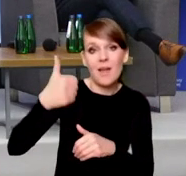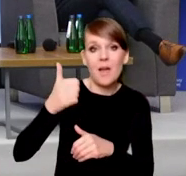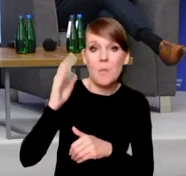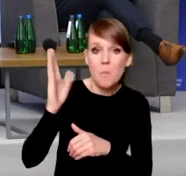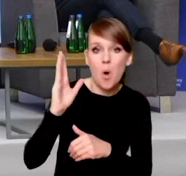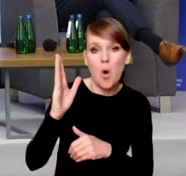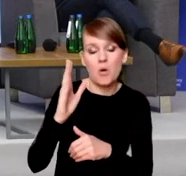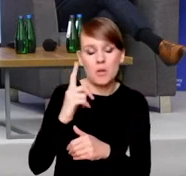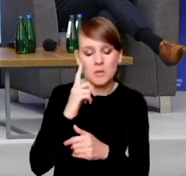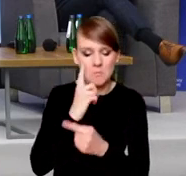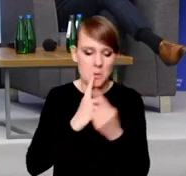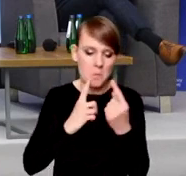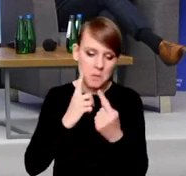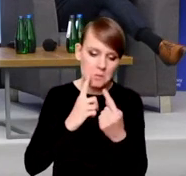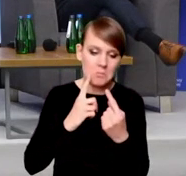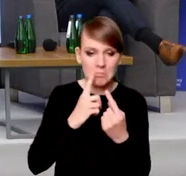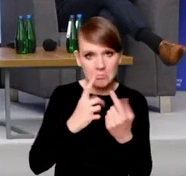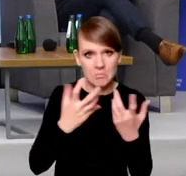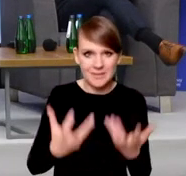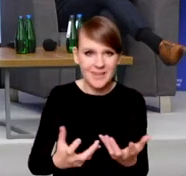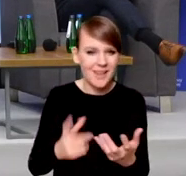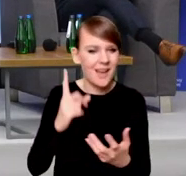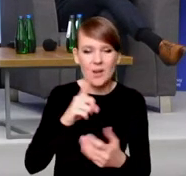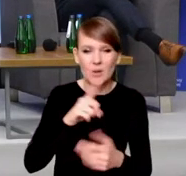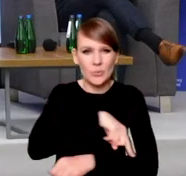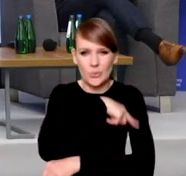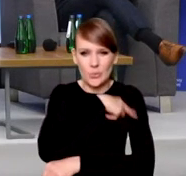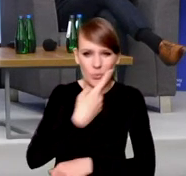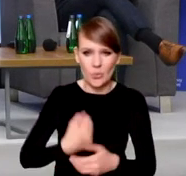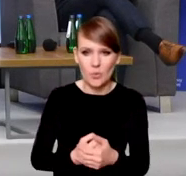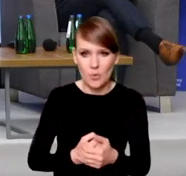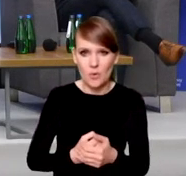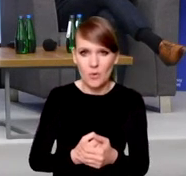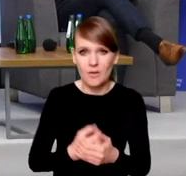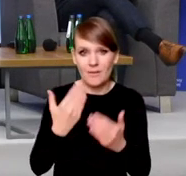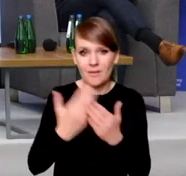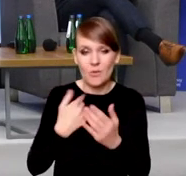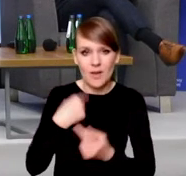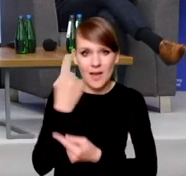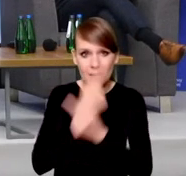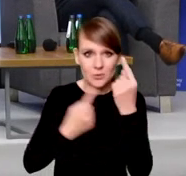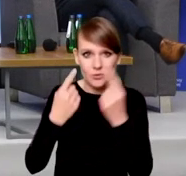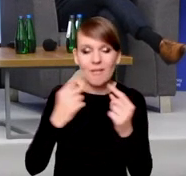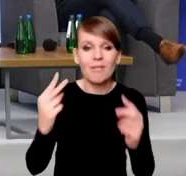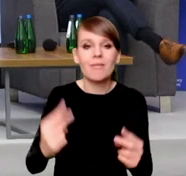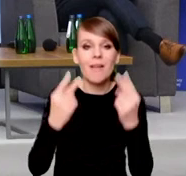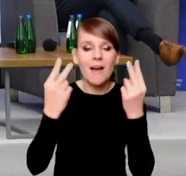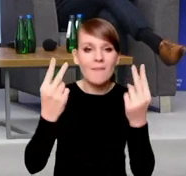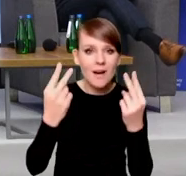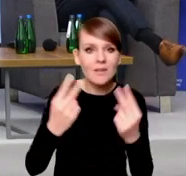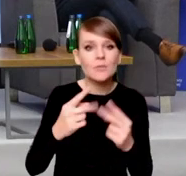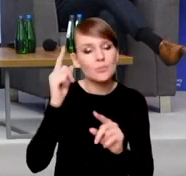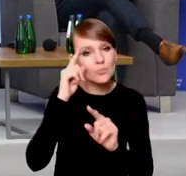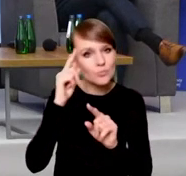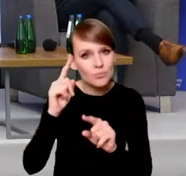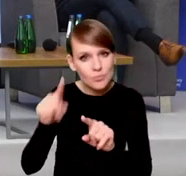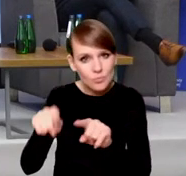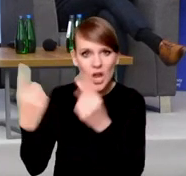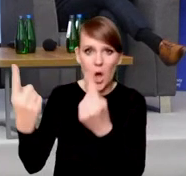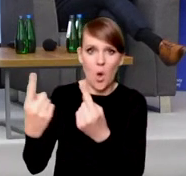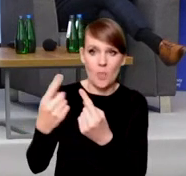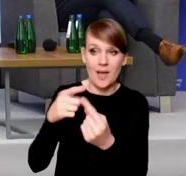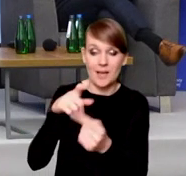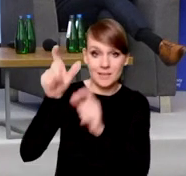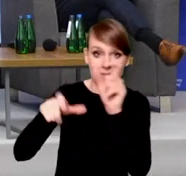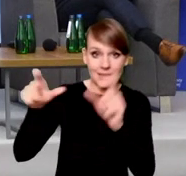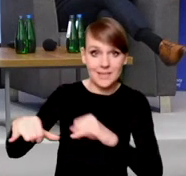jest długotrwały proces. Zatem wydaje mi się, że najważniejszą rzeczą jest przekonanie zarządzających